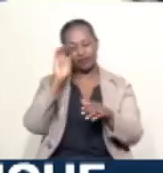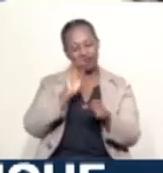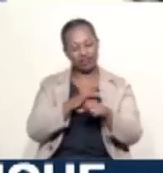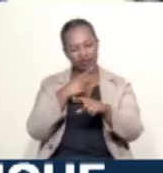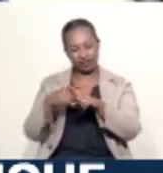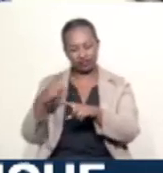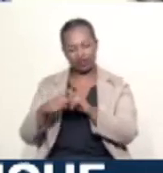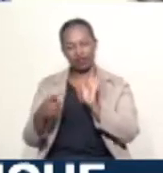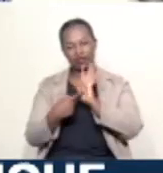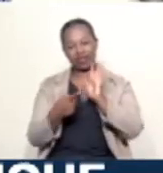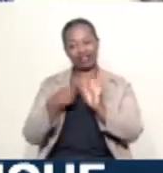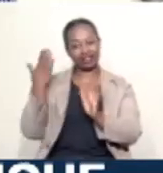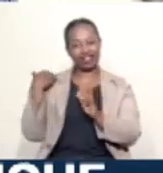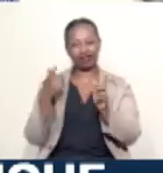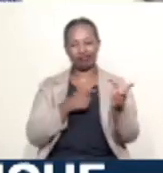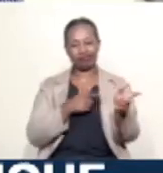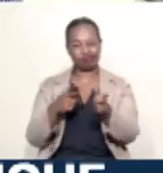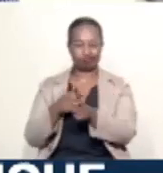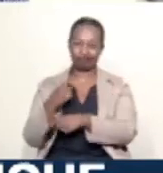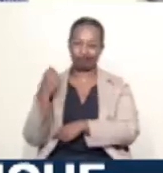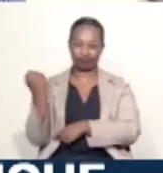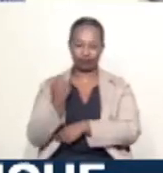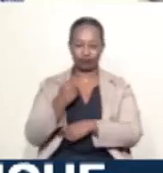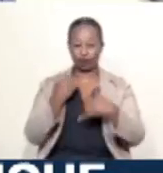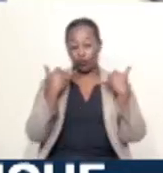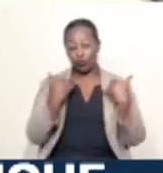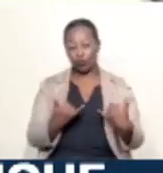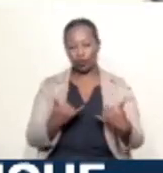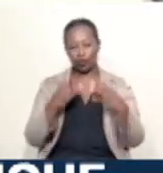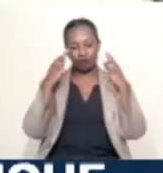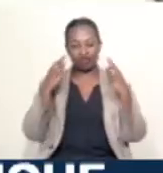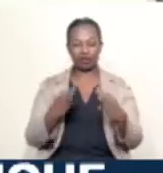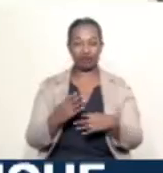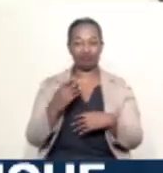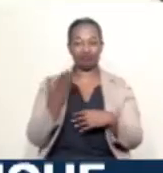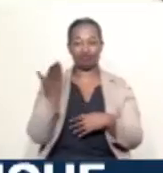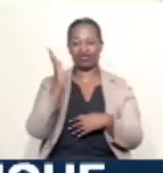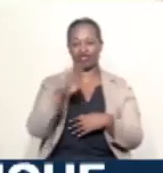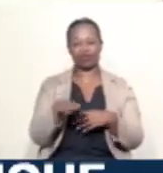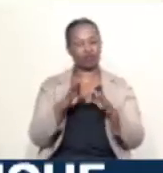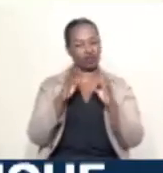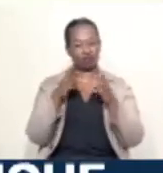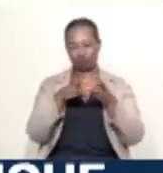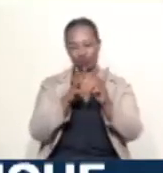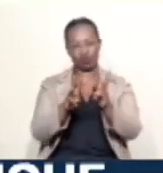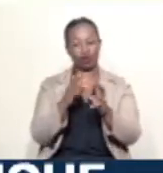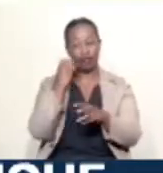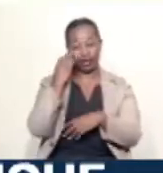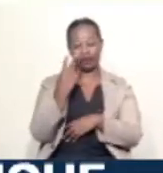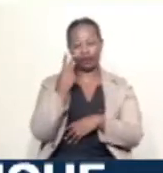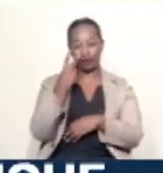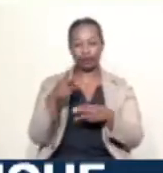ko habereye urugamba rw'imbaturamugabo. Kuri ubu ariko ibintu birasa n'ibyamaze gusubira mu buryo unarebeye ku